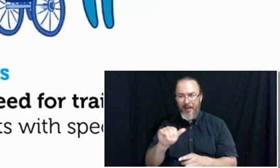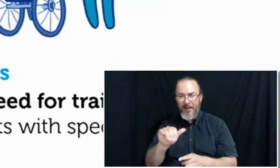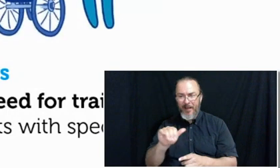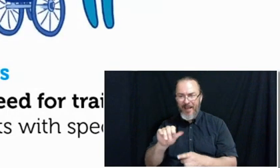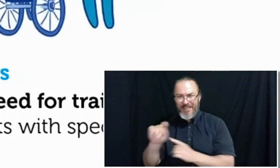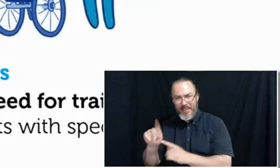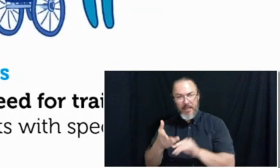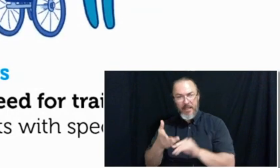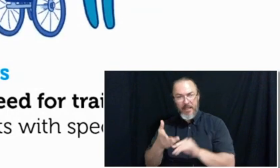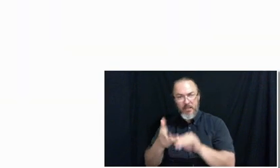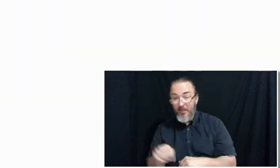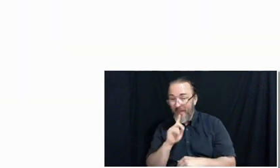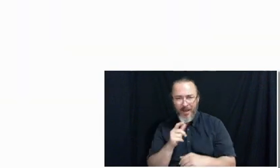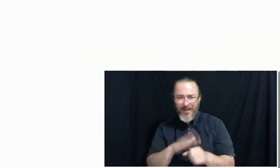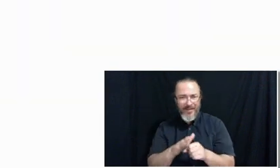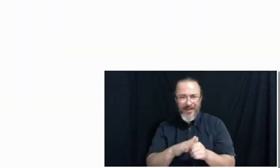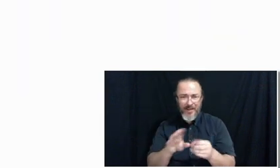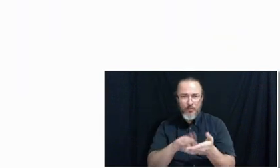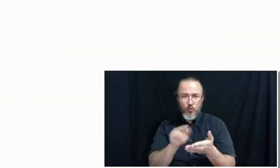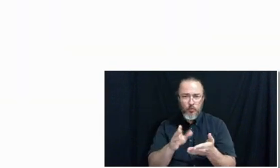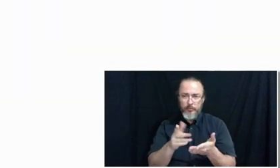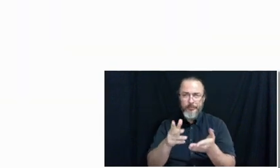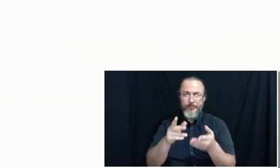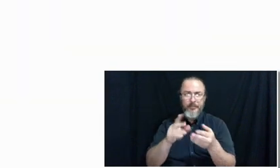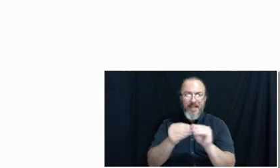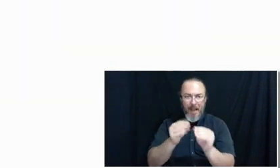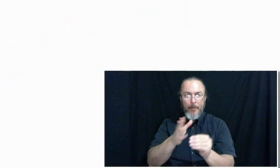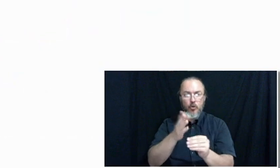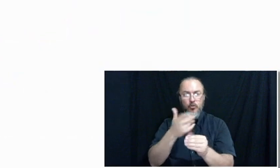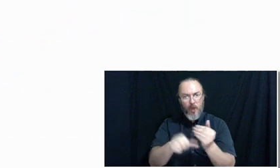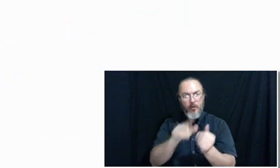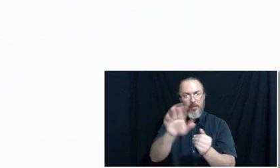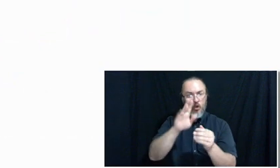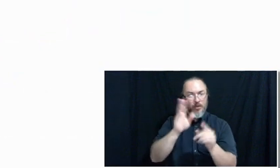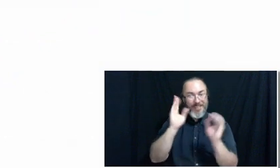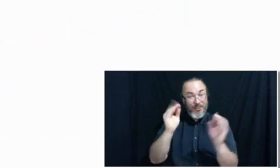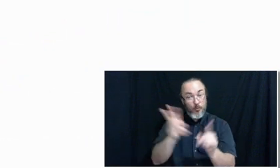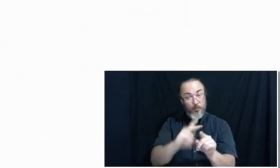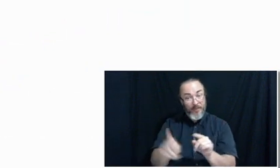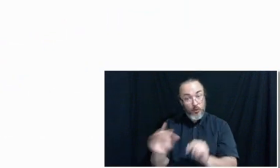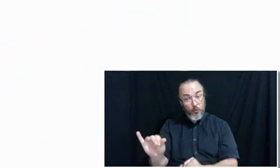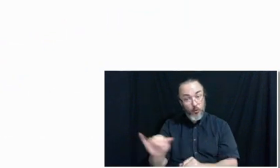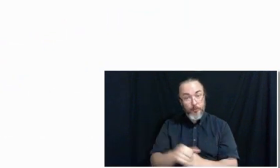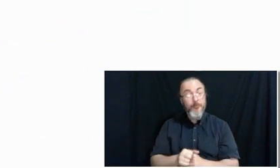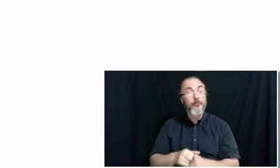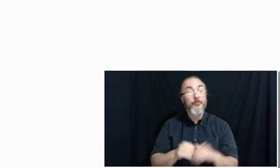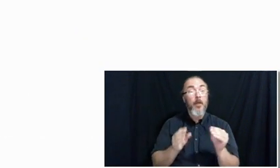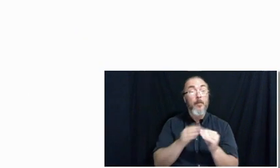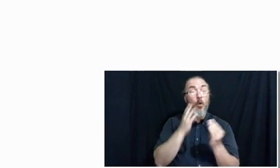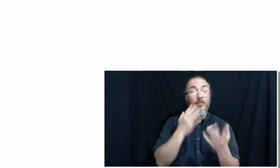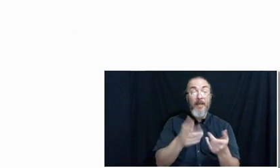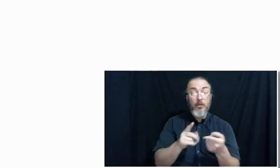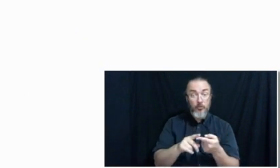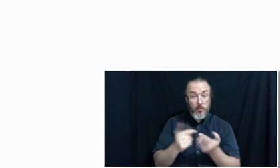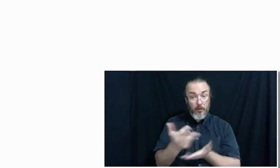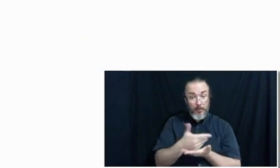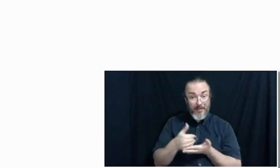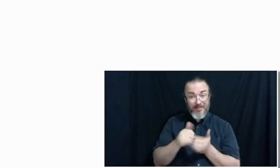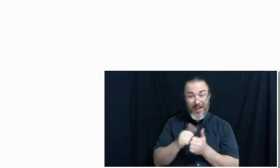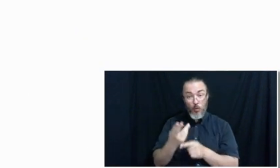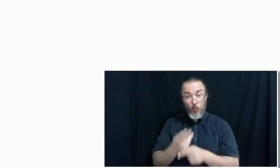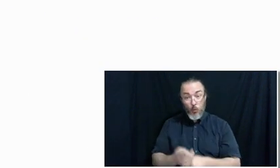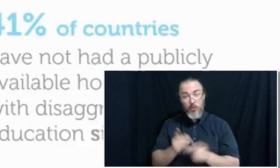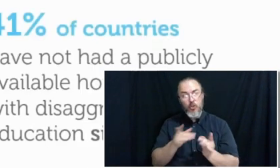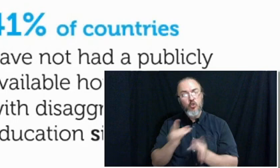de castes répertoriées a augmenté, mais les castes sont encore sous-représentées dans ce métier. Quelles données sont recueillies et comment elles sont utilisées détermine